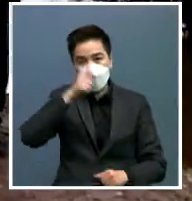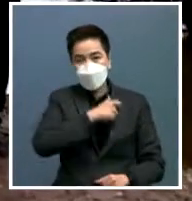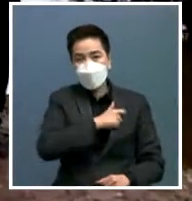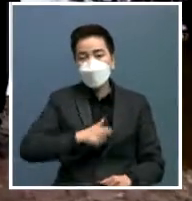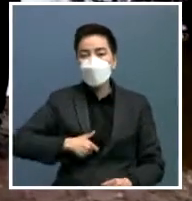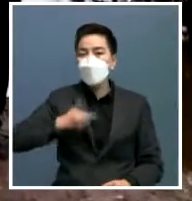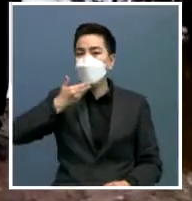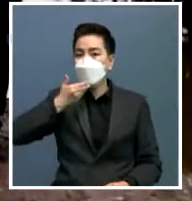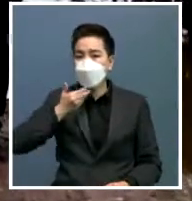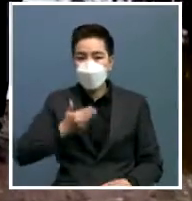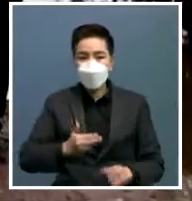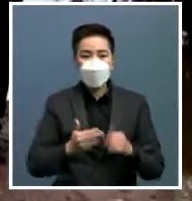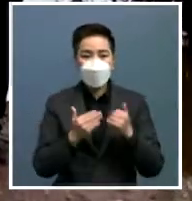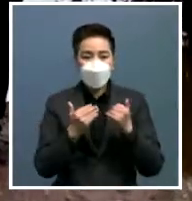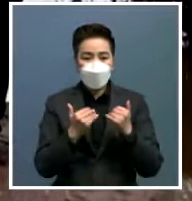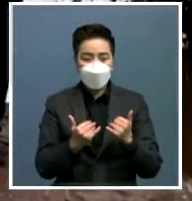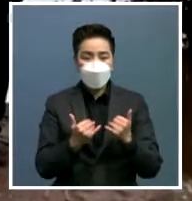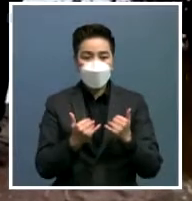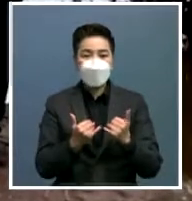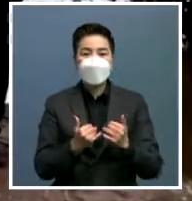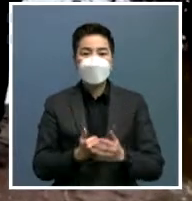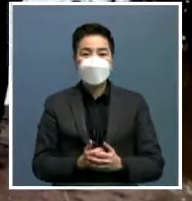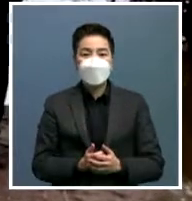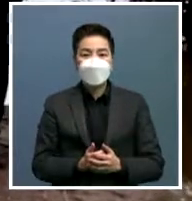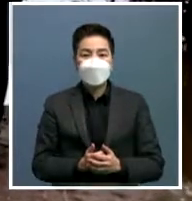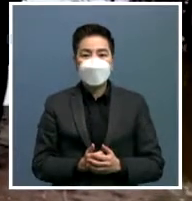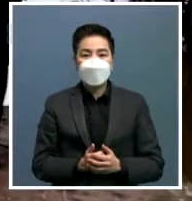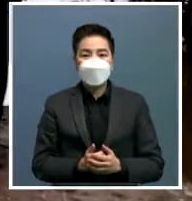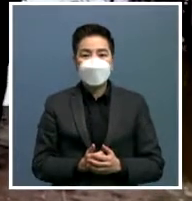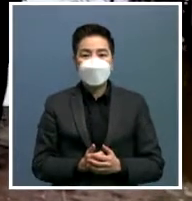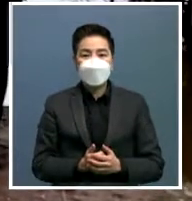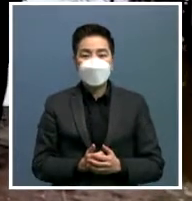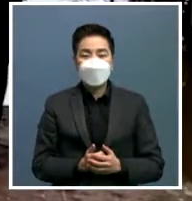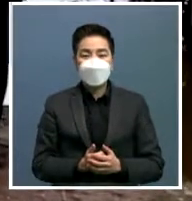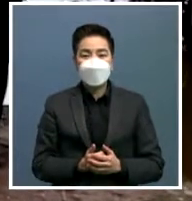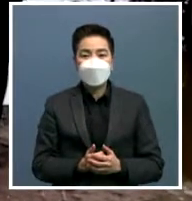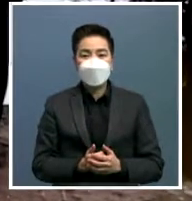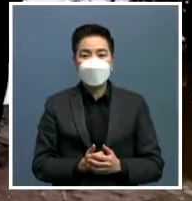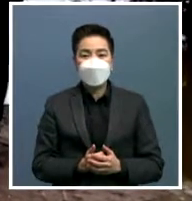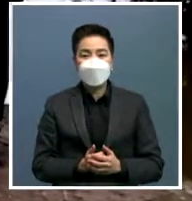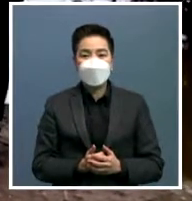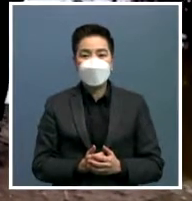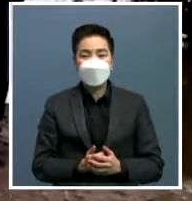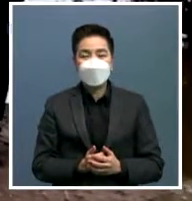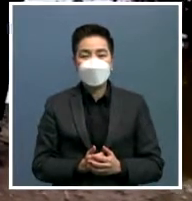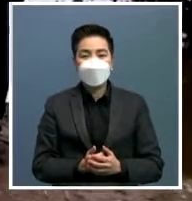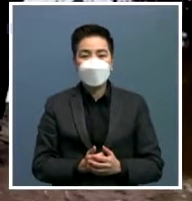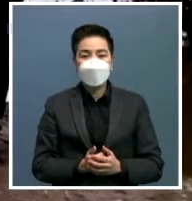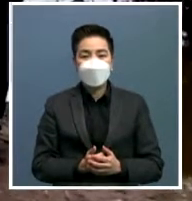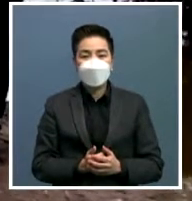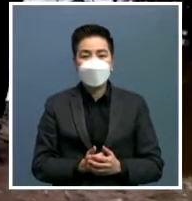าวไทยทั้งปวงตามนิรันดร์ด้วยก้าวด้วยกระหม่อมขอเดชะ